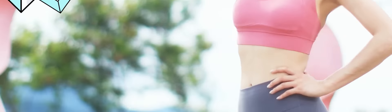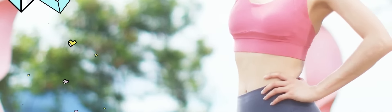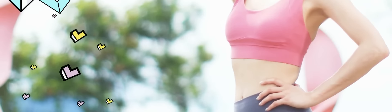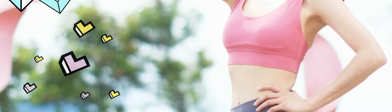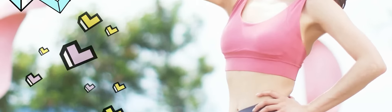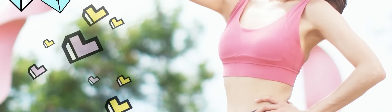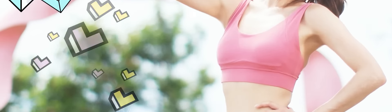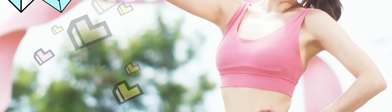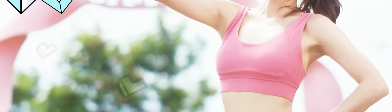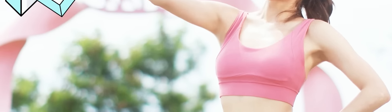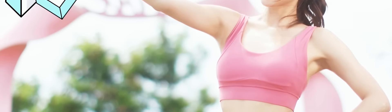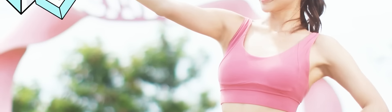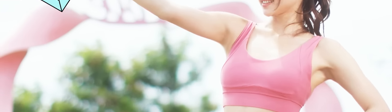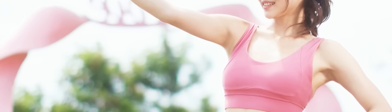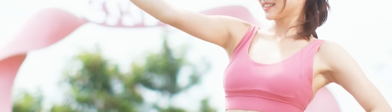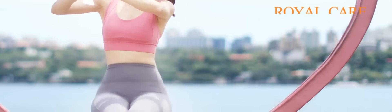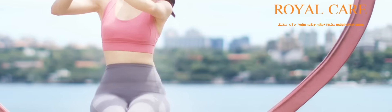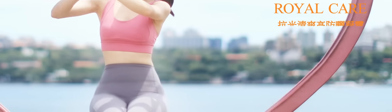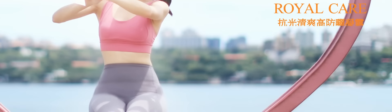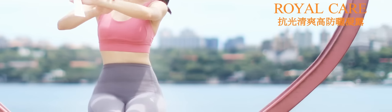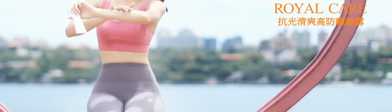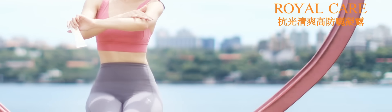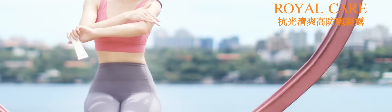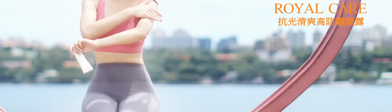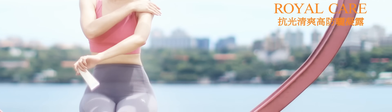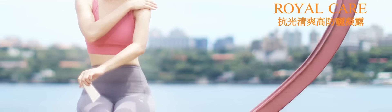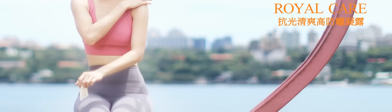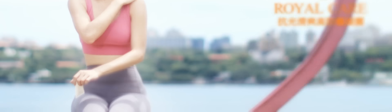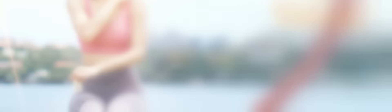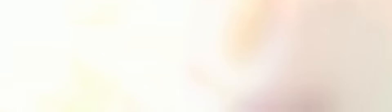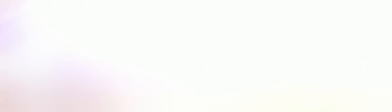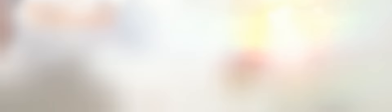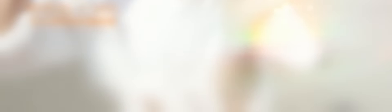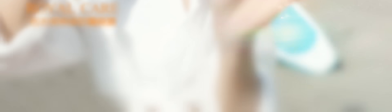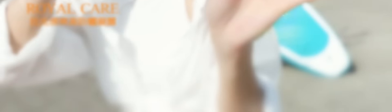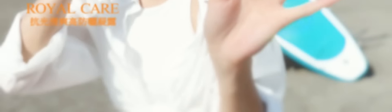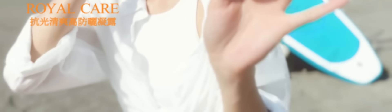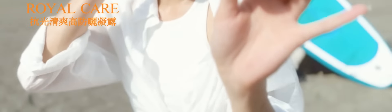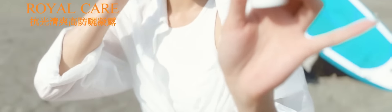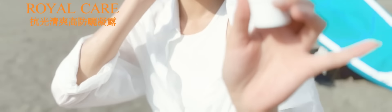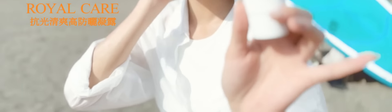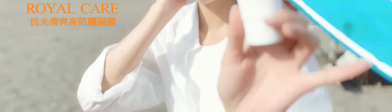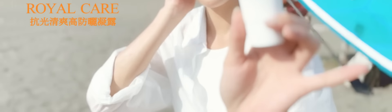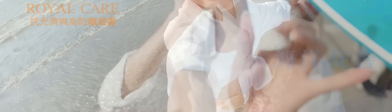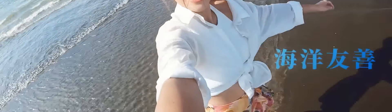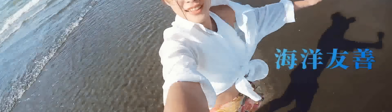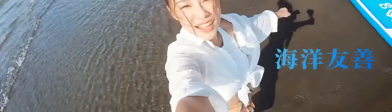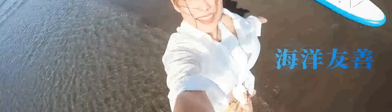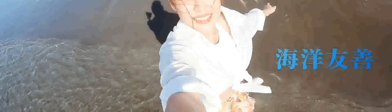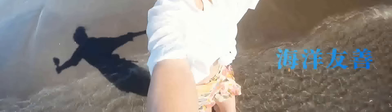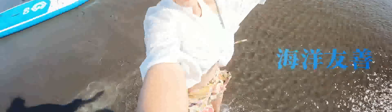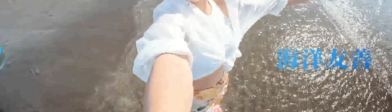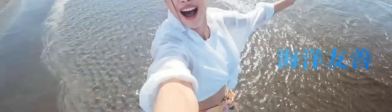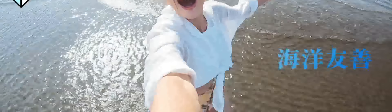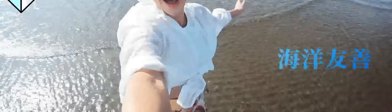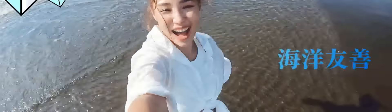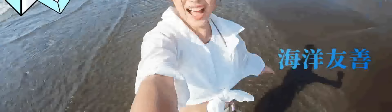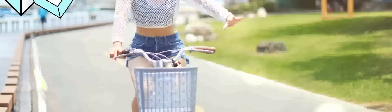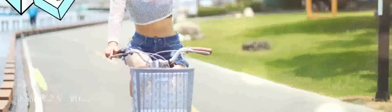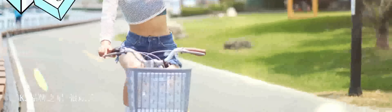各种光源对肌肤的伤害，擦起来清爽不黏腻。我特别喜欢它做到海洋友